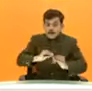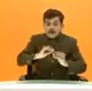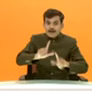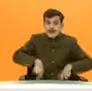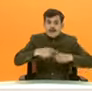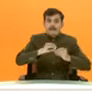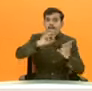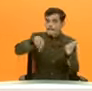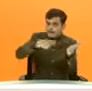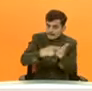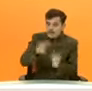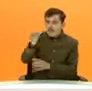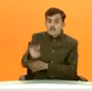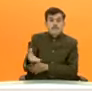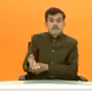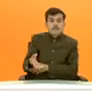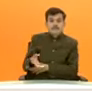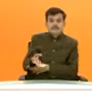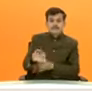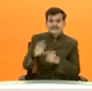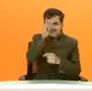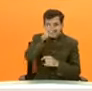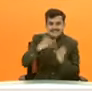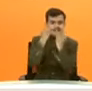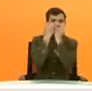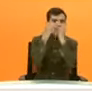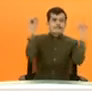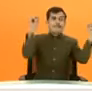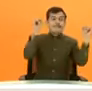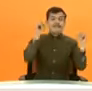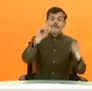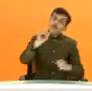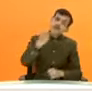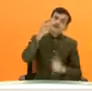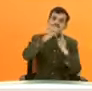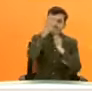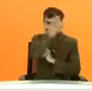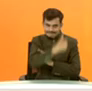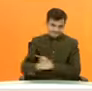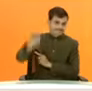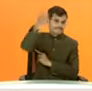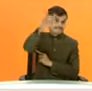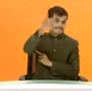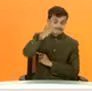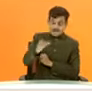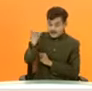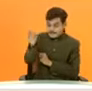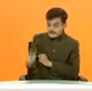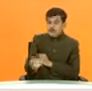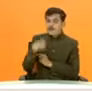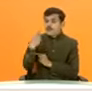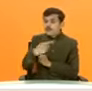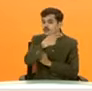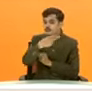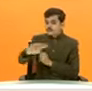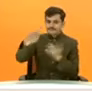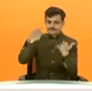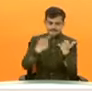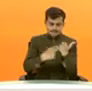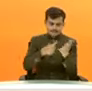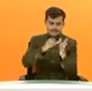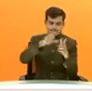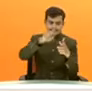था, जो आजादी के बाद देश के पहले राष्ट्रपति बने। वो महान विभूति थे डॉक्टर